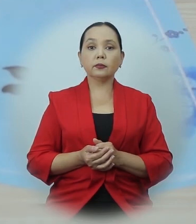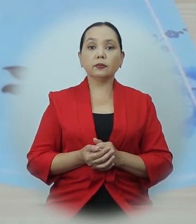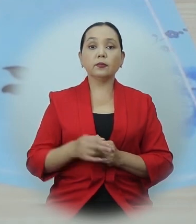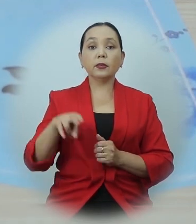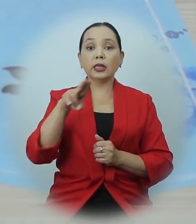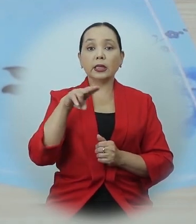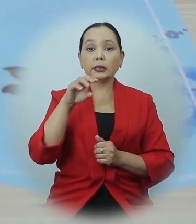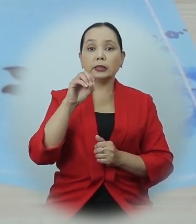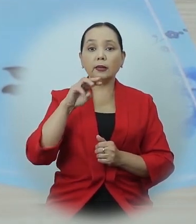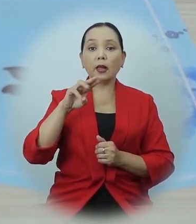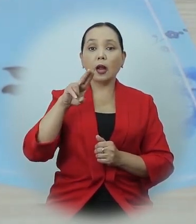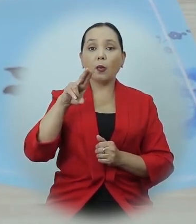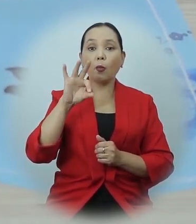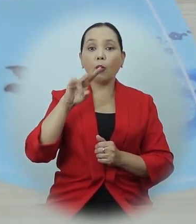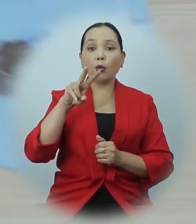Деталь полочки